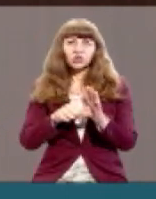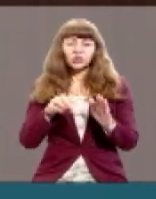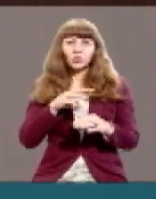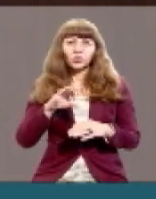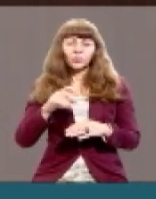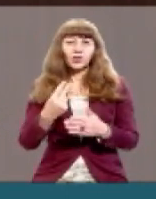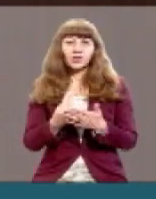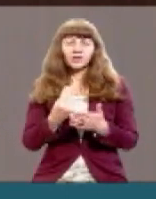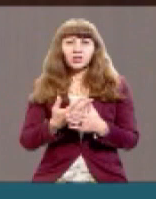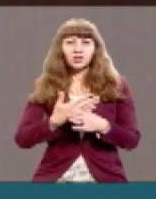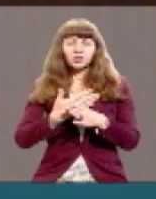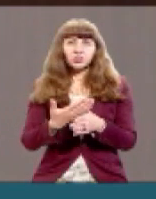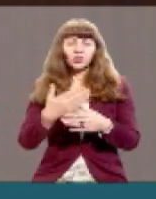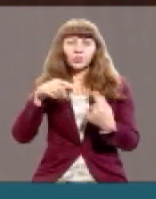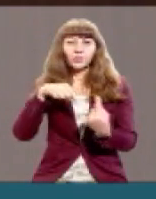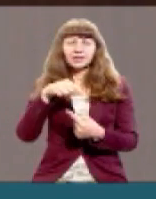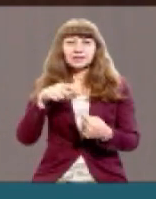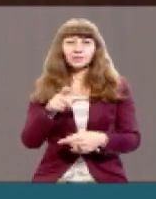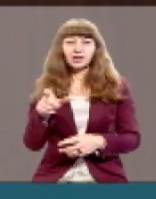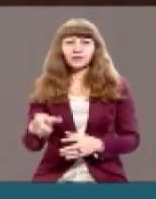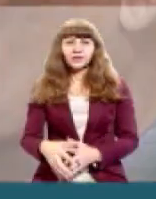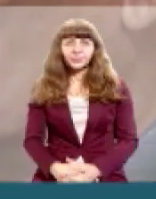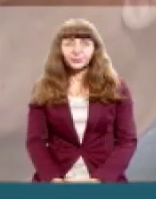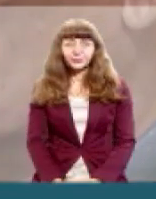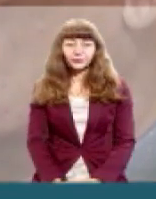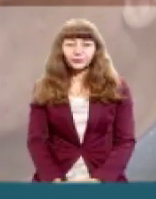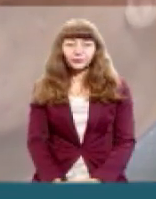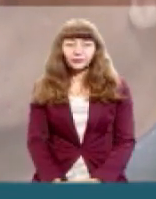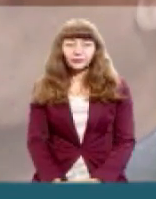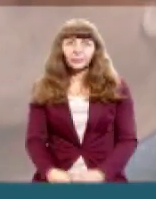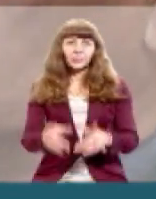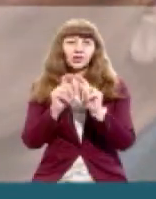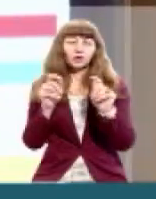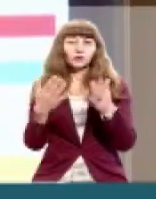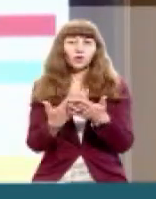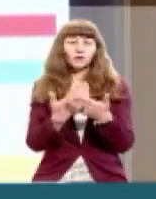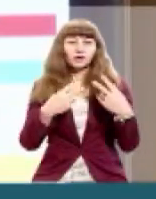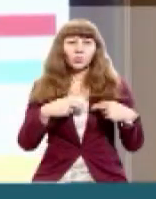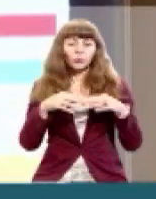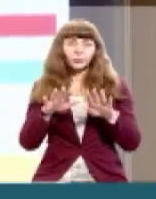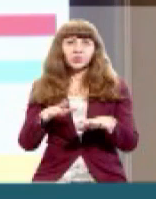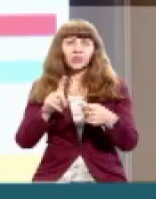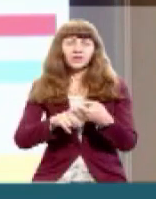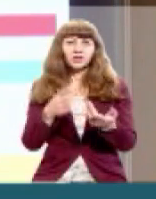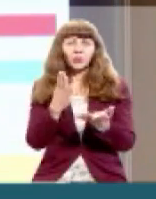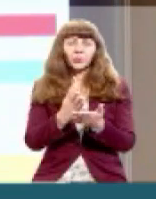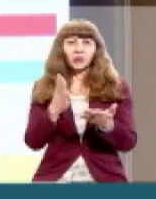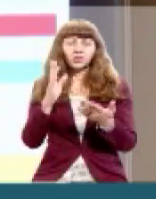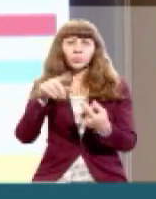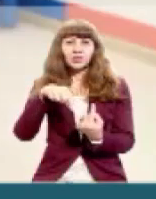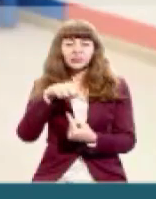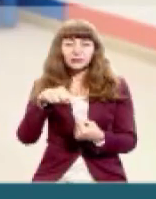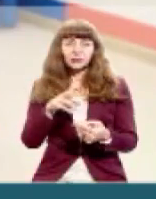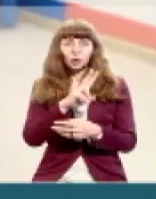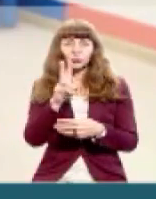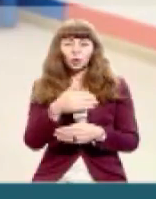осал топтарынан 164 кәсіпкер қолдау тапты. Жаңа жұмыс орындарының ашылуы тікелей бизнес субъектілеріне байланысты.